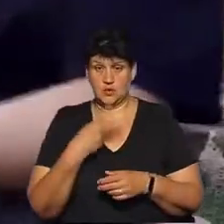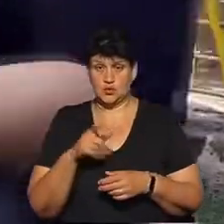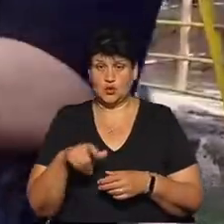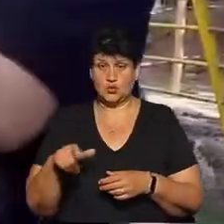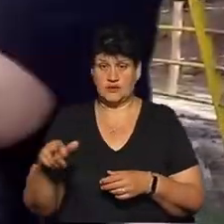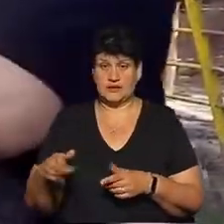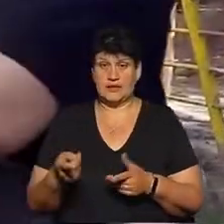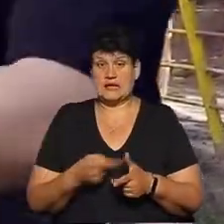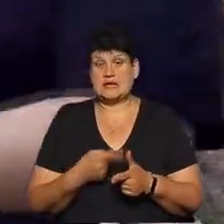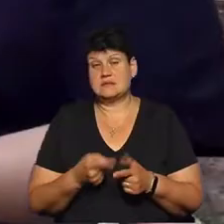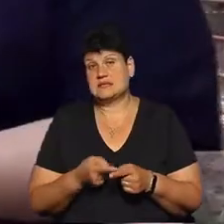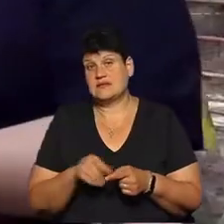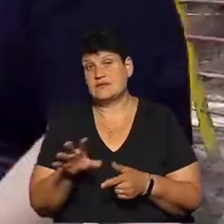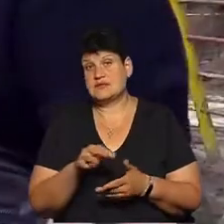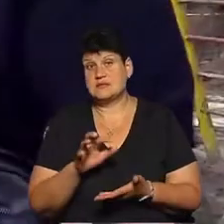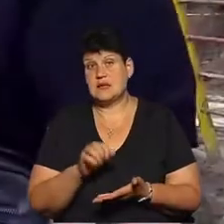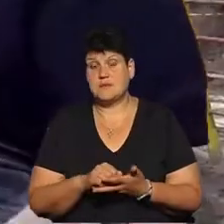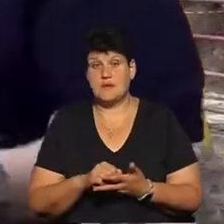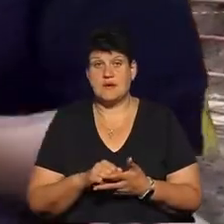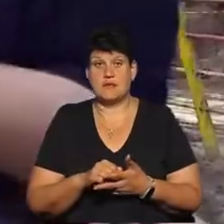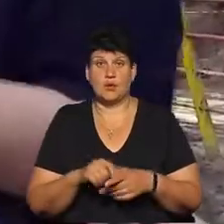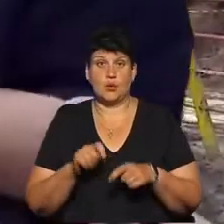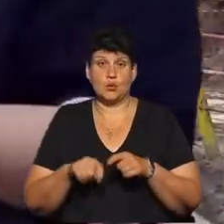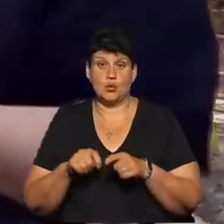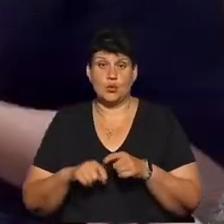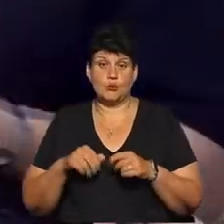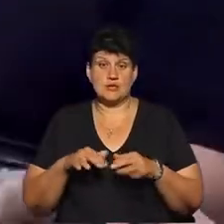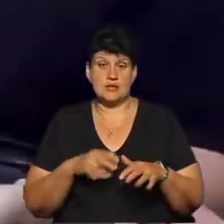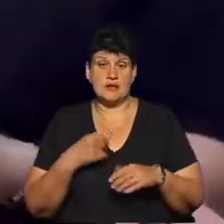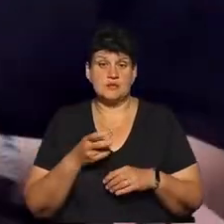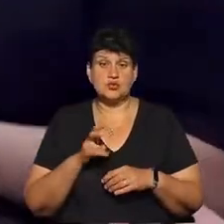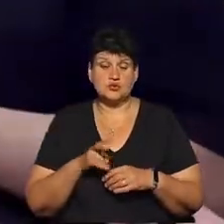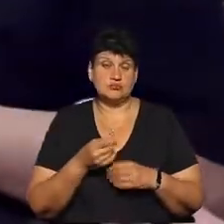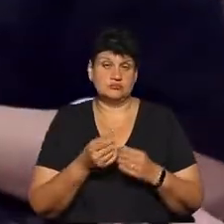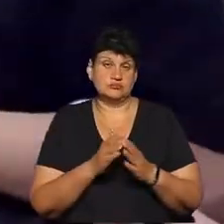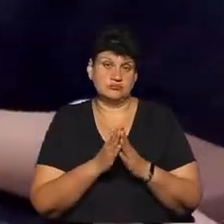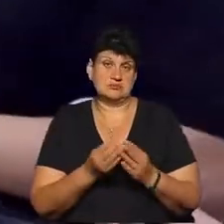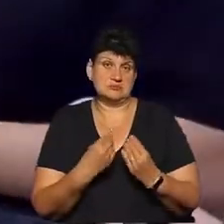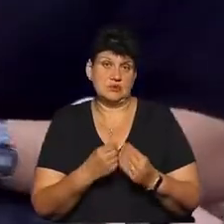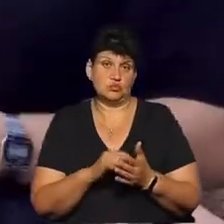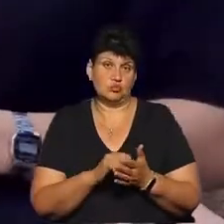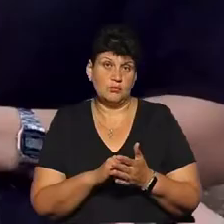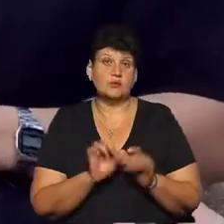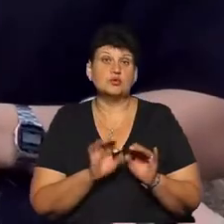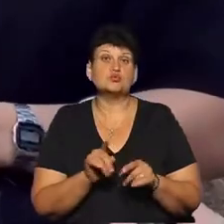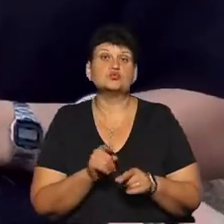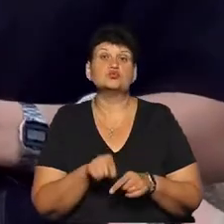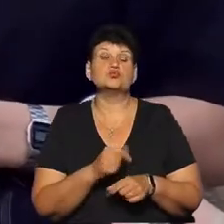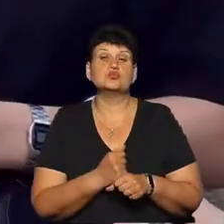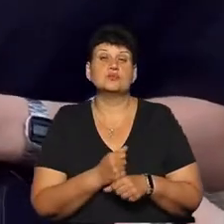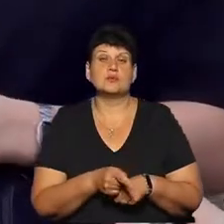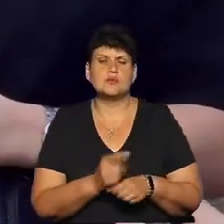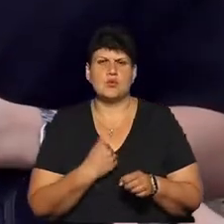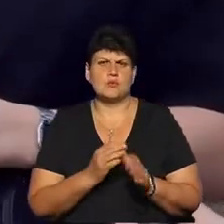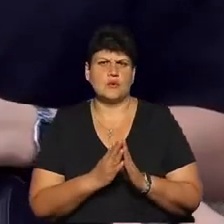займається, виходить, ну і контролює процес. До нього підійшов, просив надати якісь документи, пояснення, що тут відбувається. На моє прохання мені чоловік